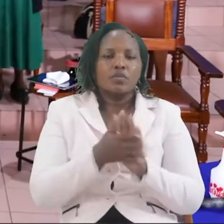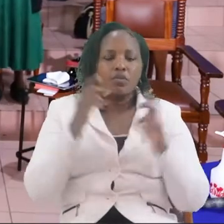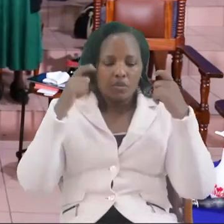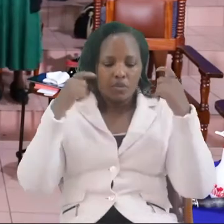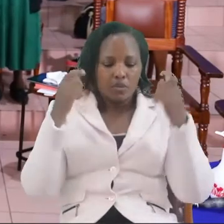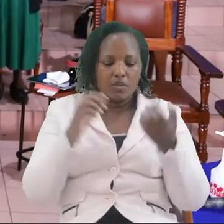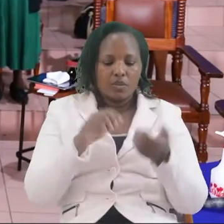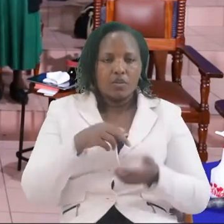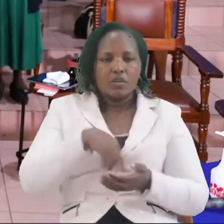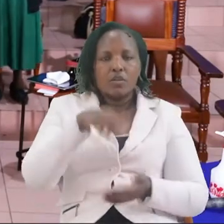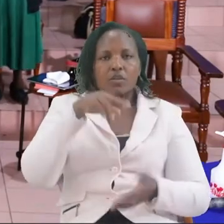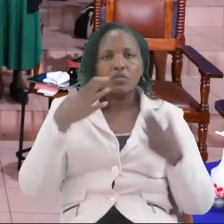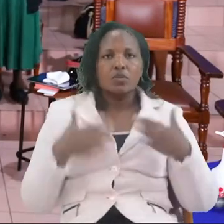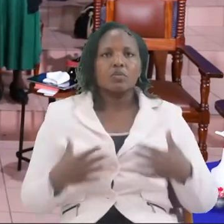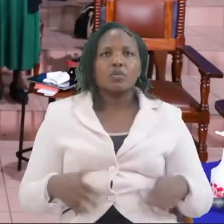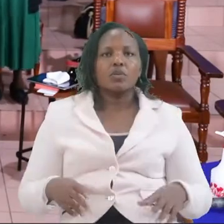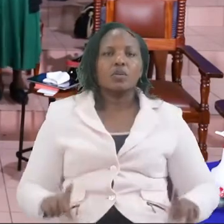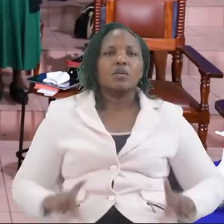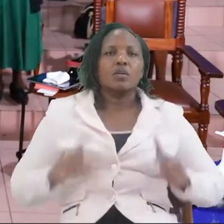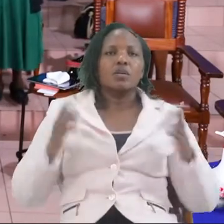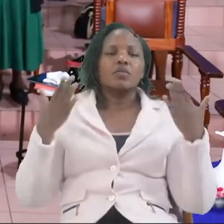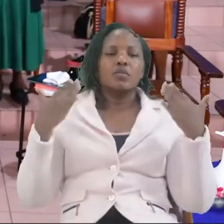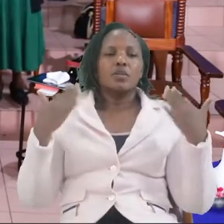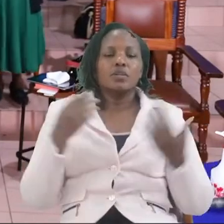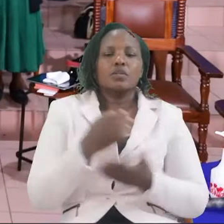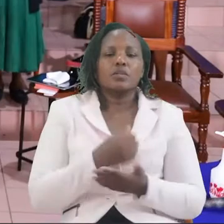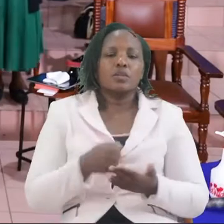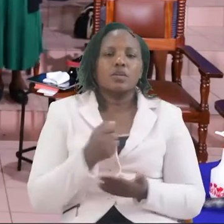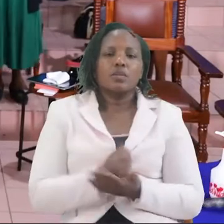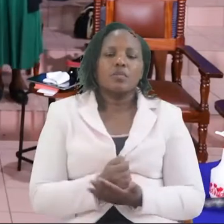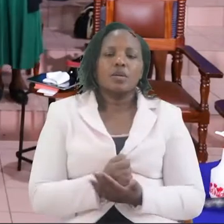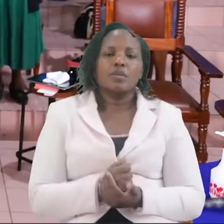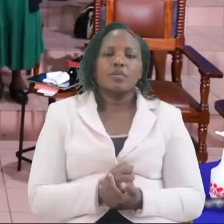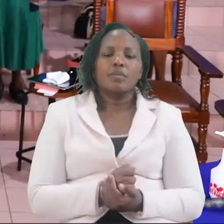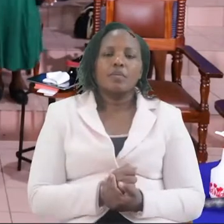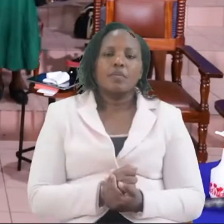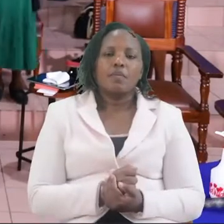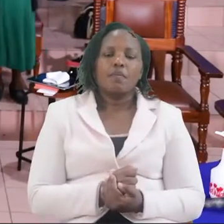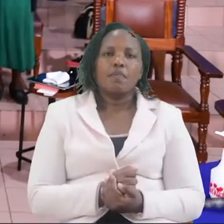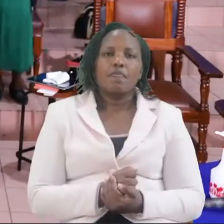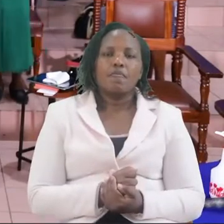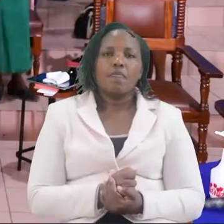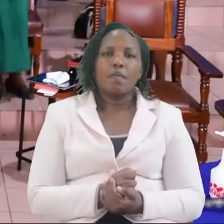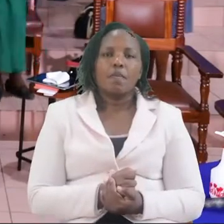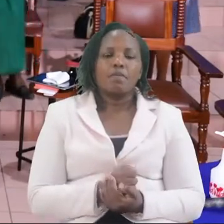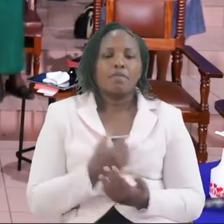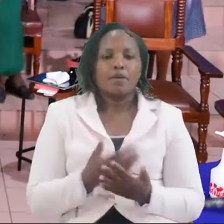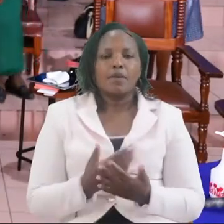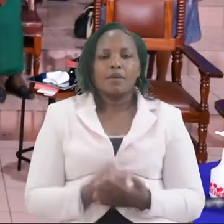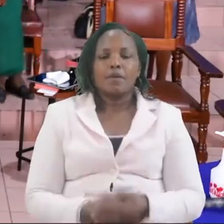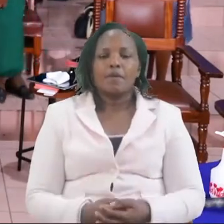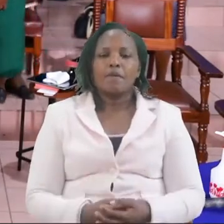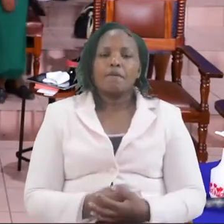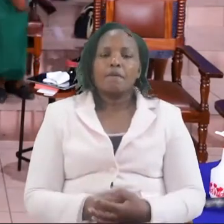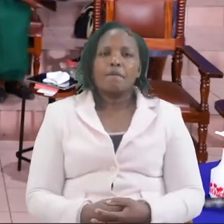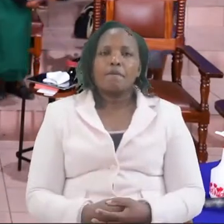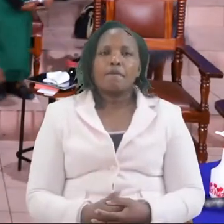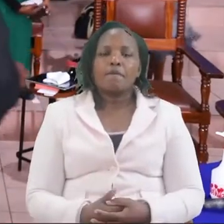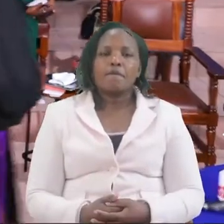dhambi, kufufuliwa kwa mwili na uzima wa mwili. Amen. Thank you.